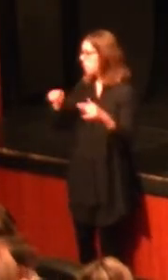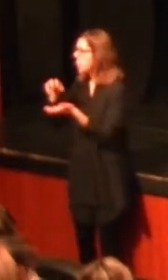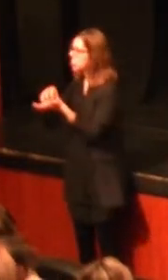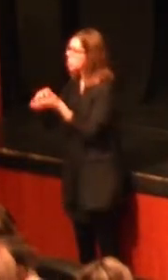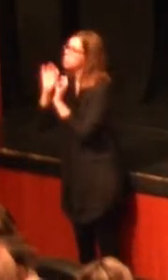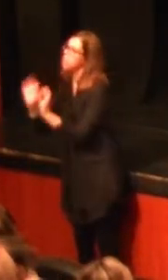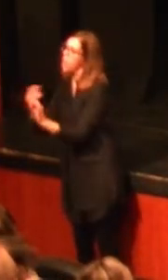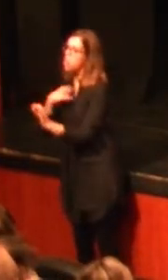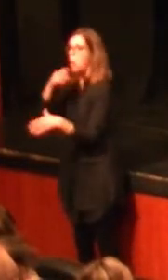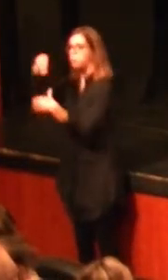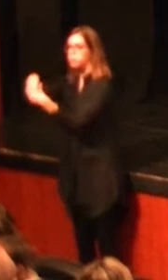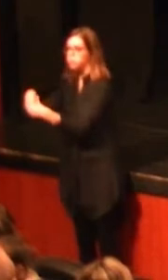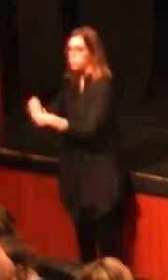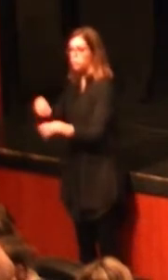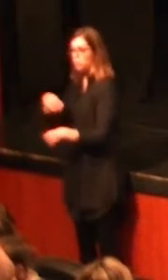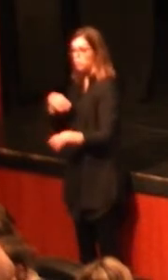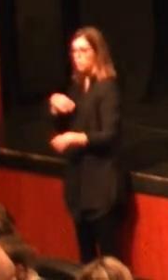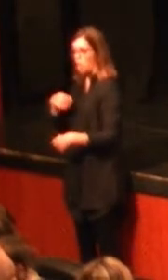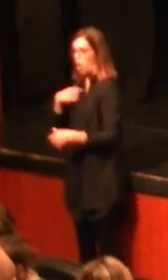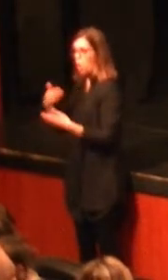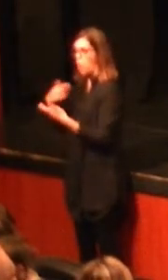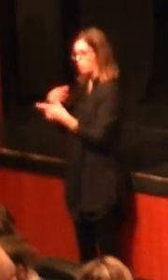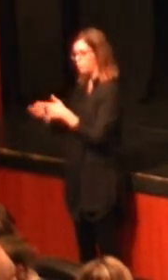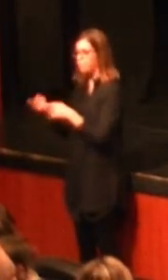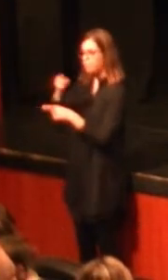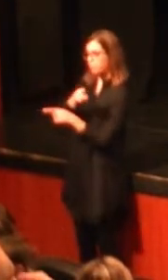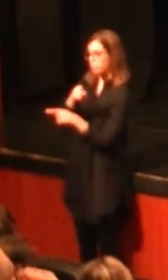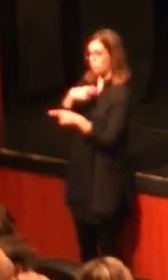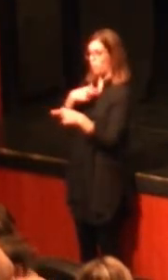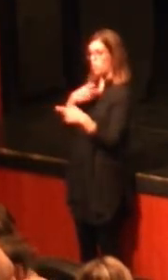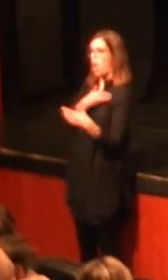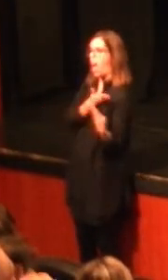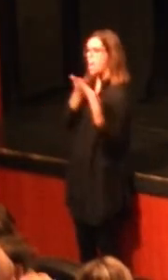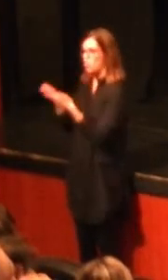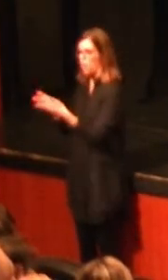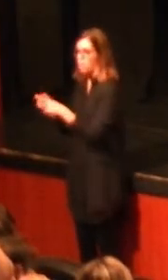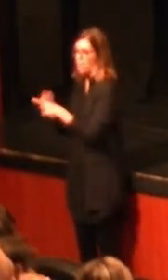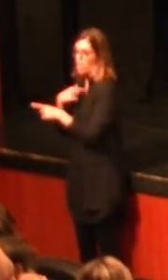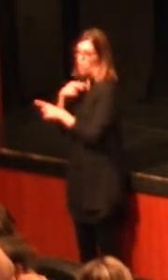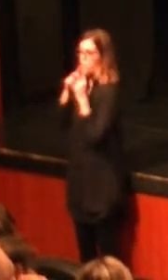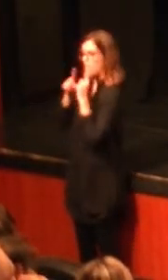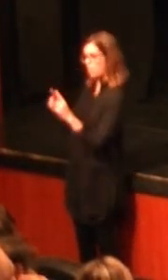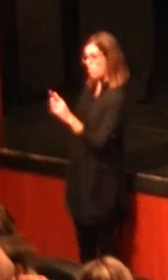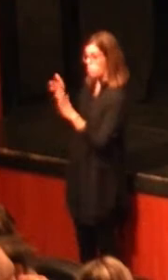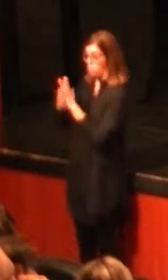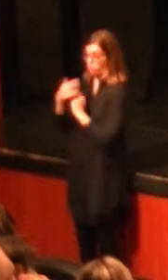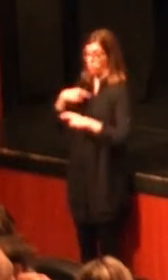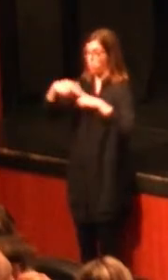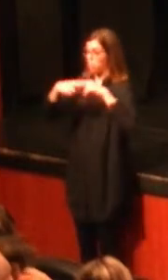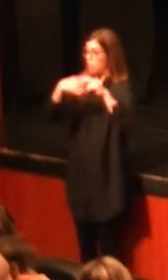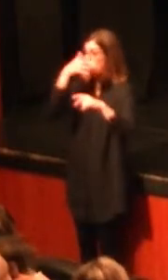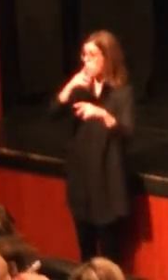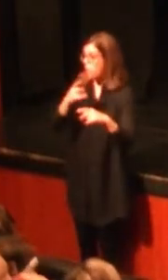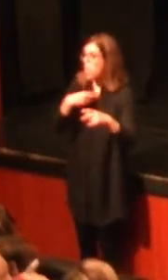fent carreteres, vaig a facturar atenent a persones. Tal qual. Per mi, tal qual.